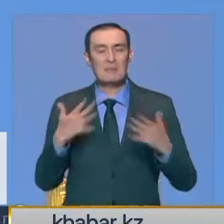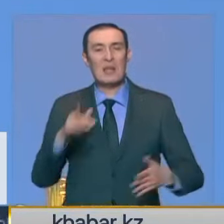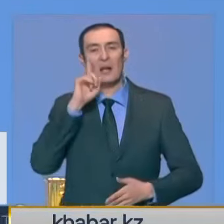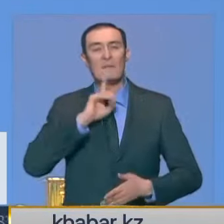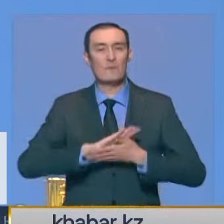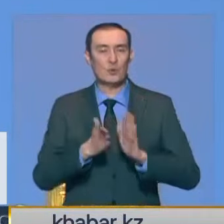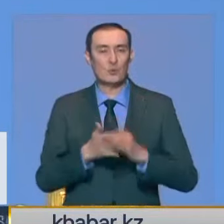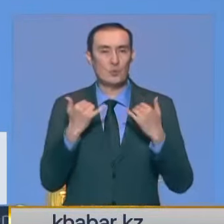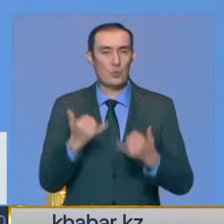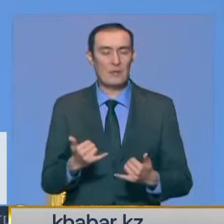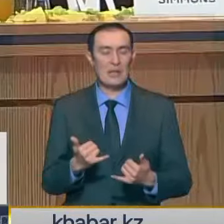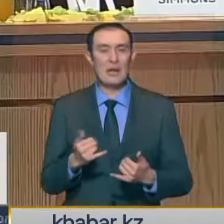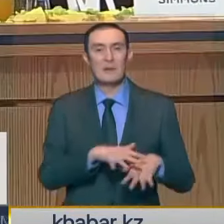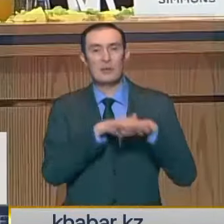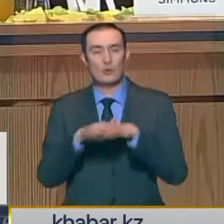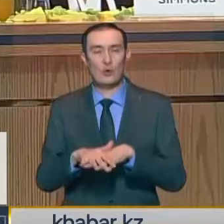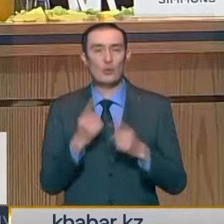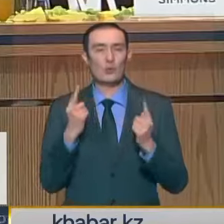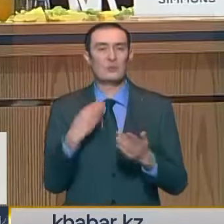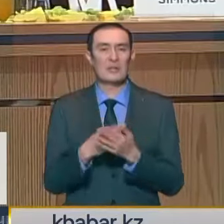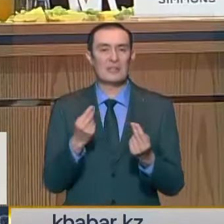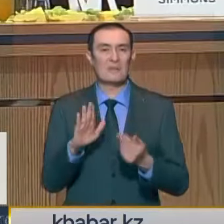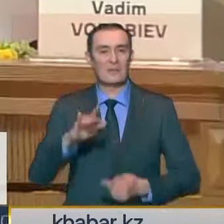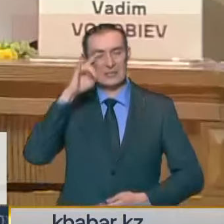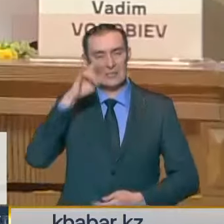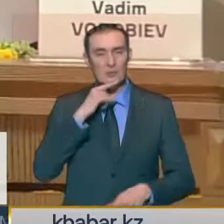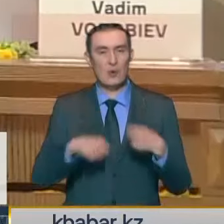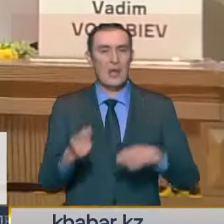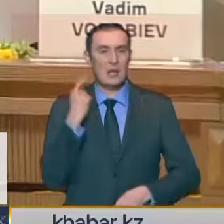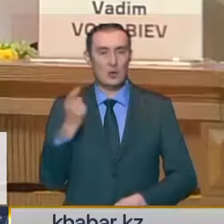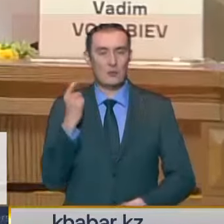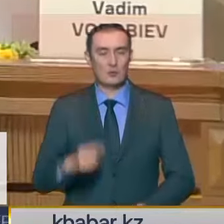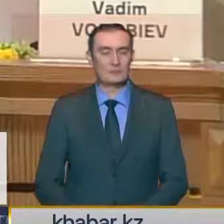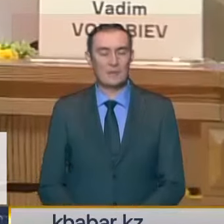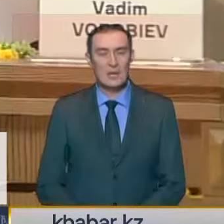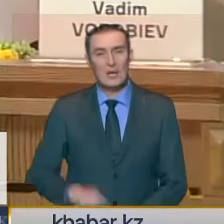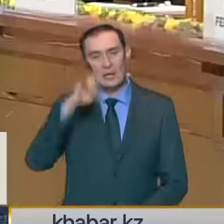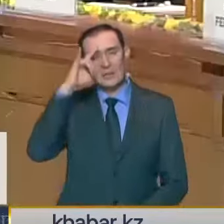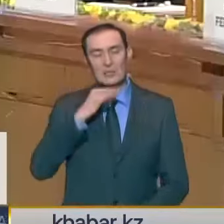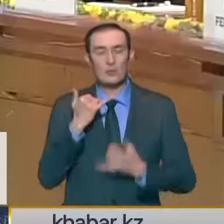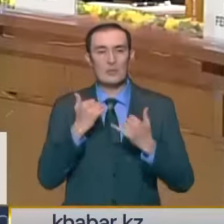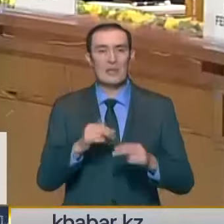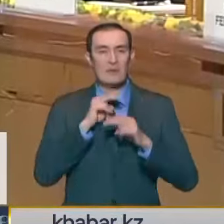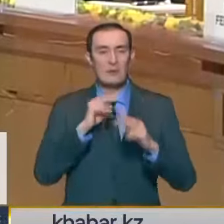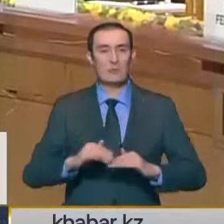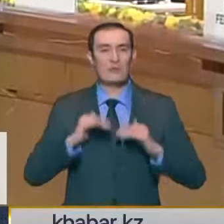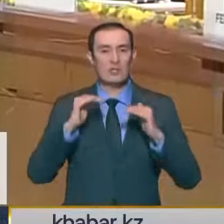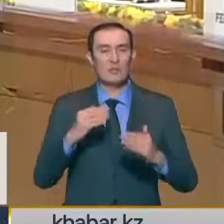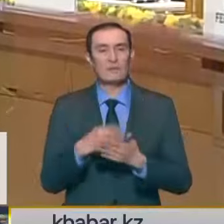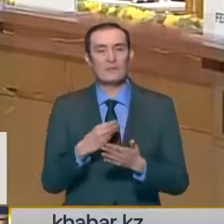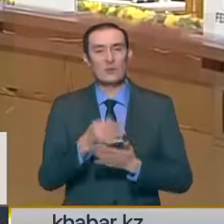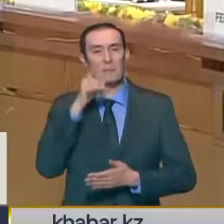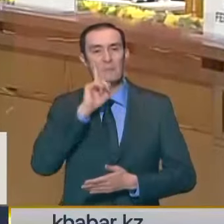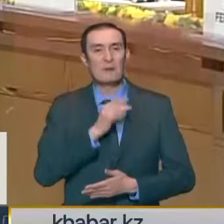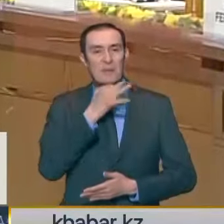комфортных условий для притока больших денег в казахстанскую экономику Казахстану Казахстан уделяет особое внимание повышению инвестиционной